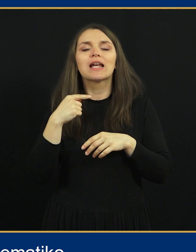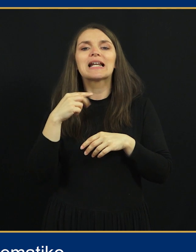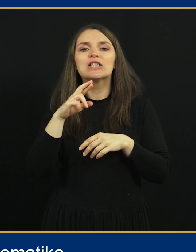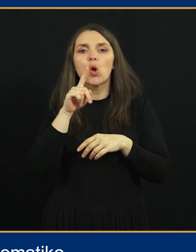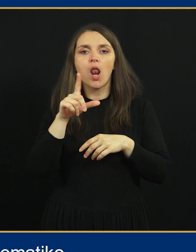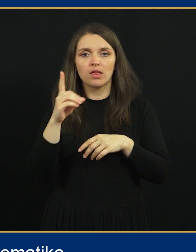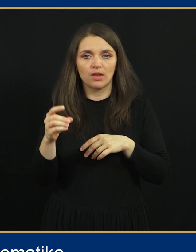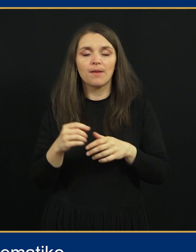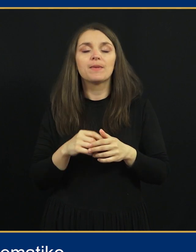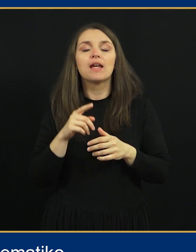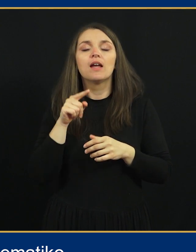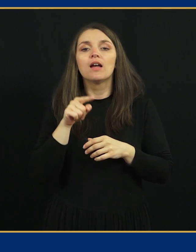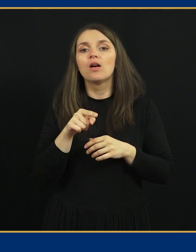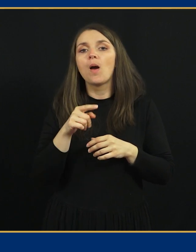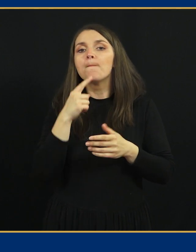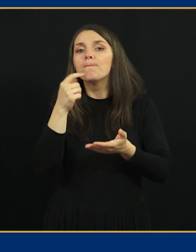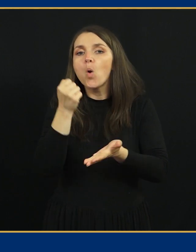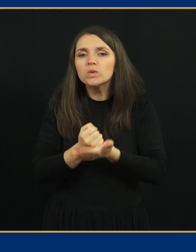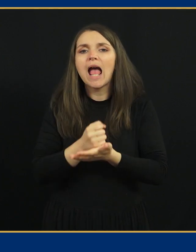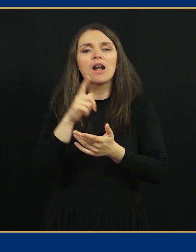sekretar dr. Anton Grizold.